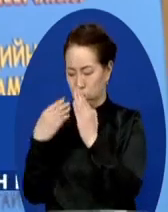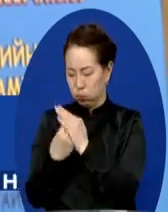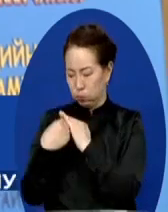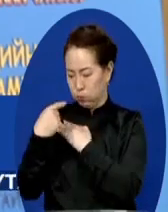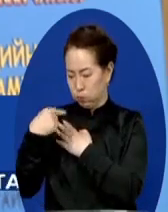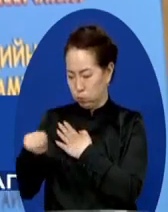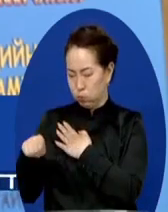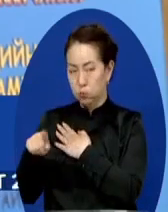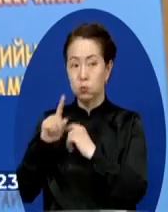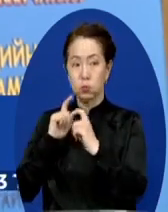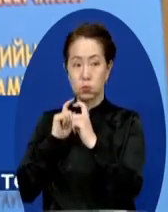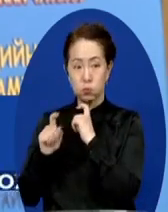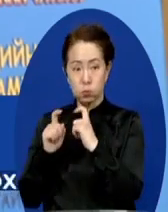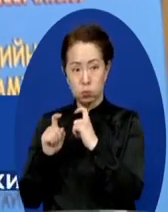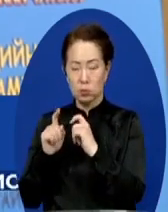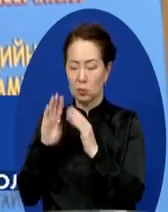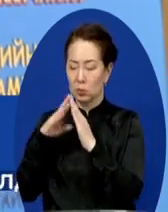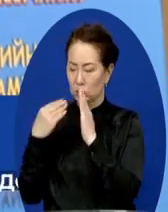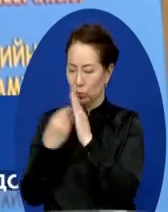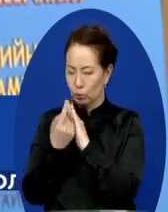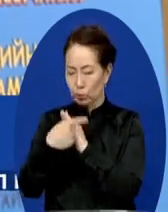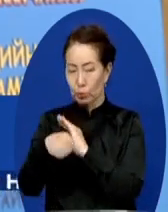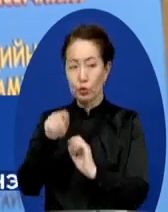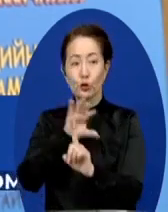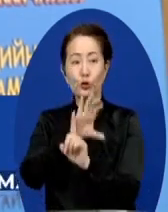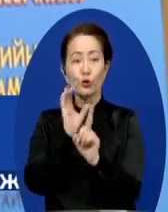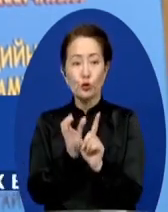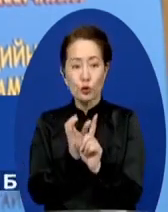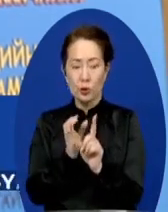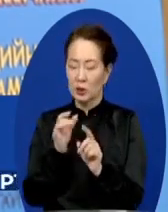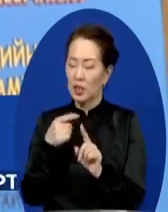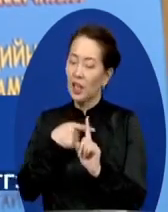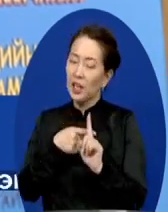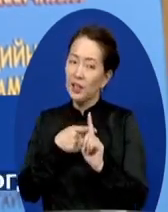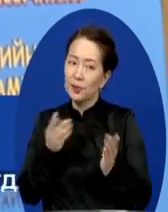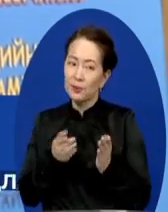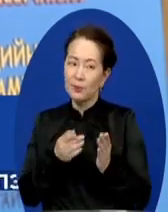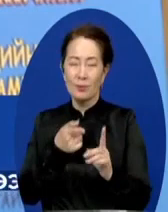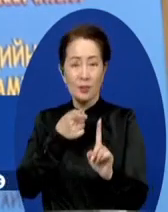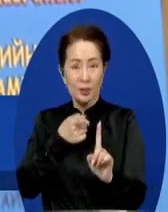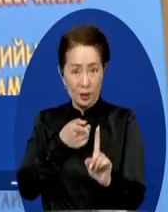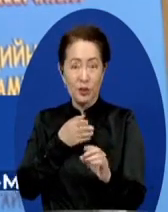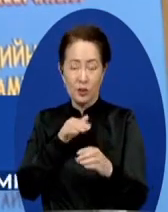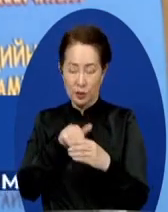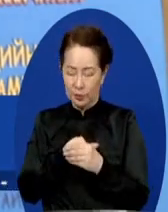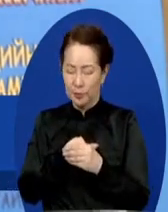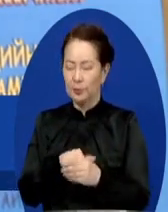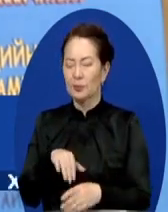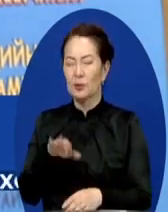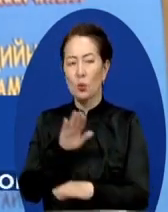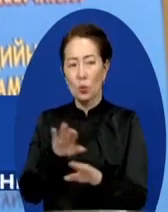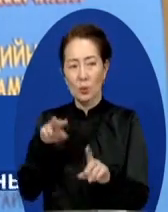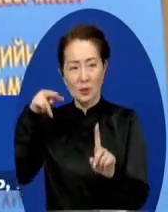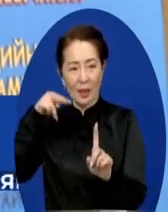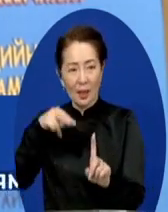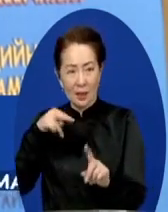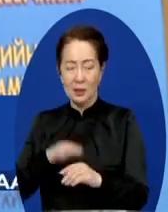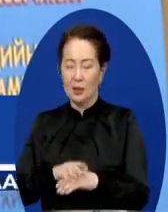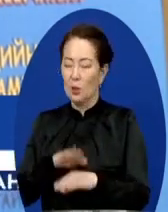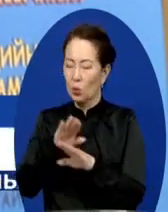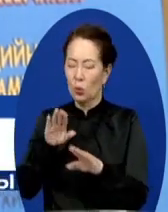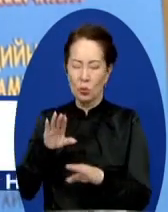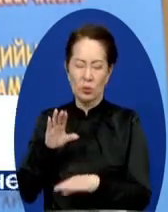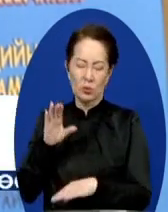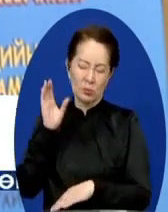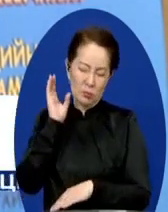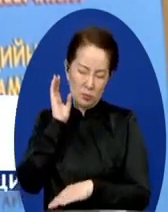бүлийн харилцаа гэр бүлийн одоо чинь соёлыг илүү одоо чинь эрэг болох юм шигэлсэн бас өөрчлөлт орж байгаа гэдэг хэлий. Хүүхдэд харж байгаа одоо